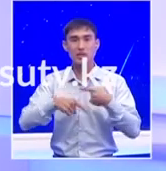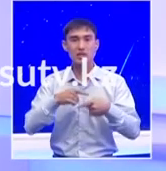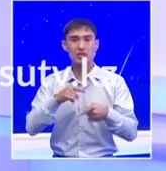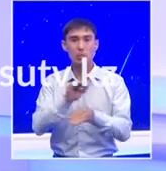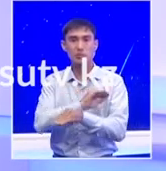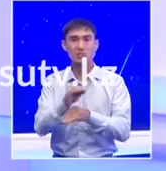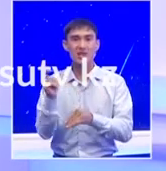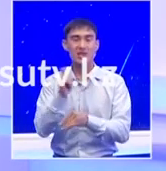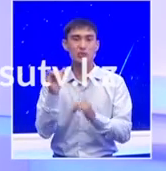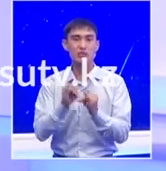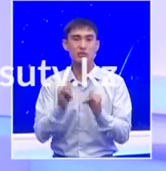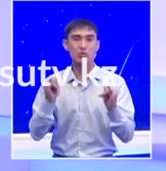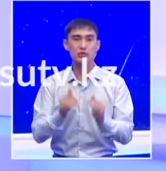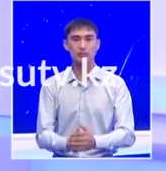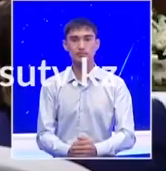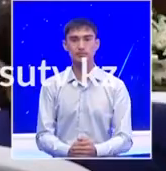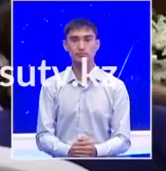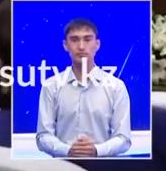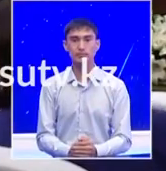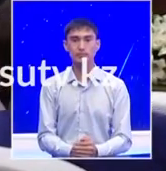обеспечению экономического роста.